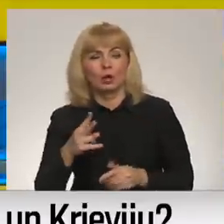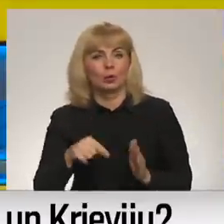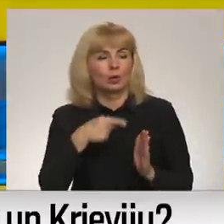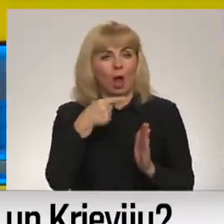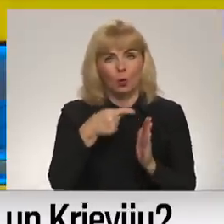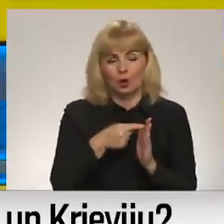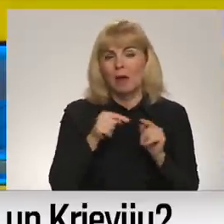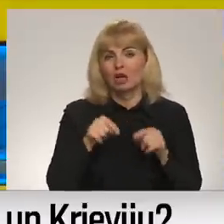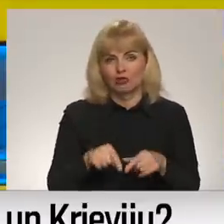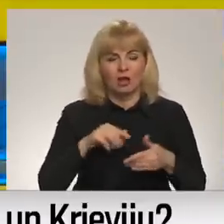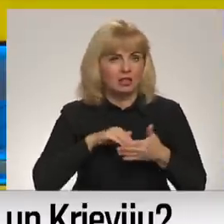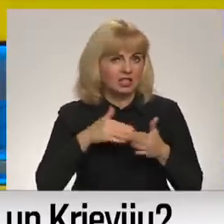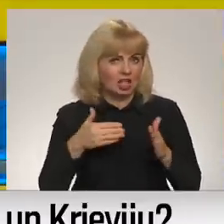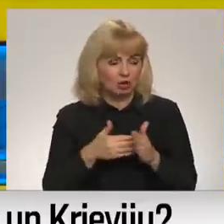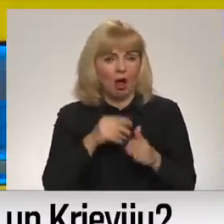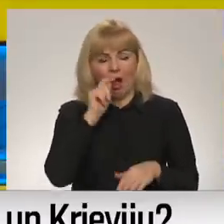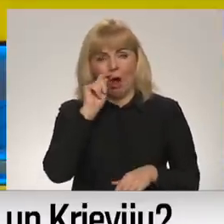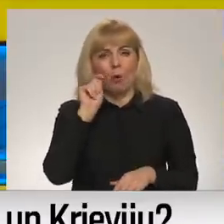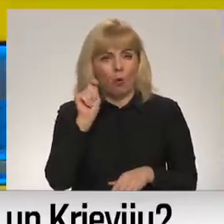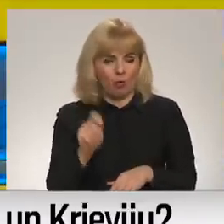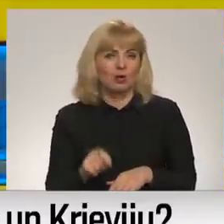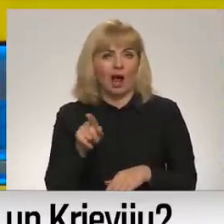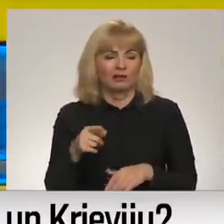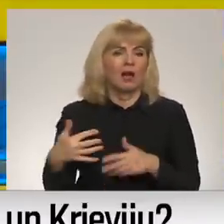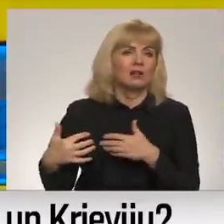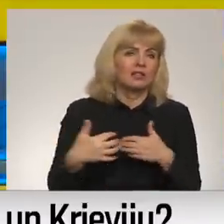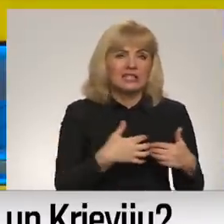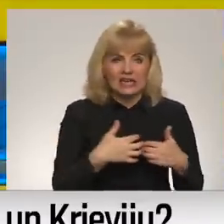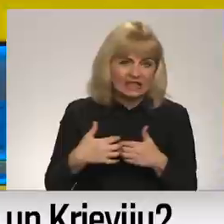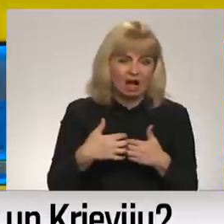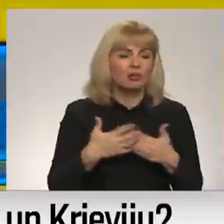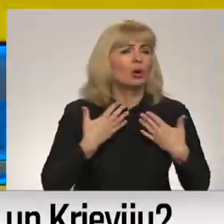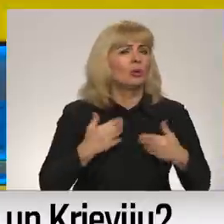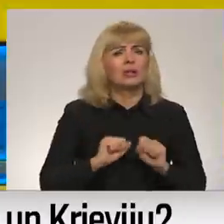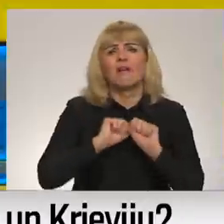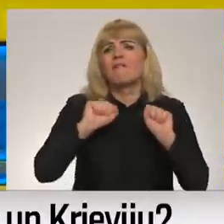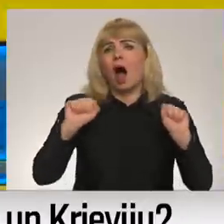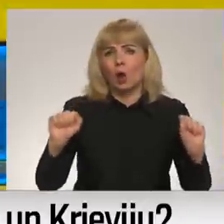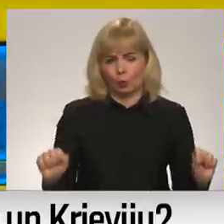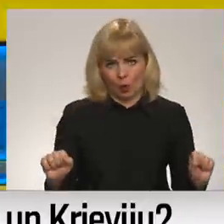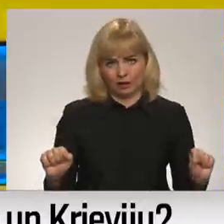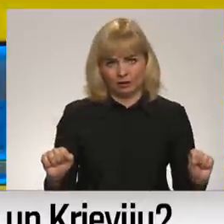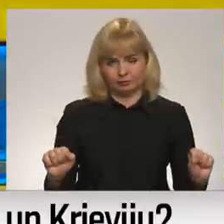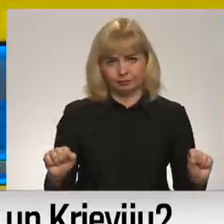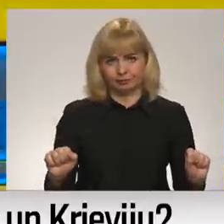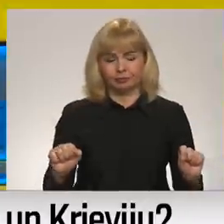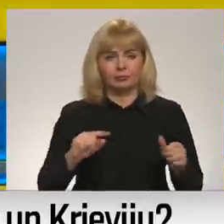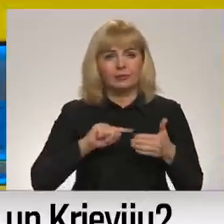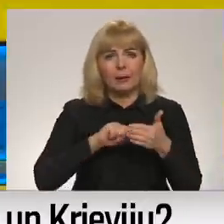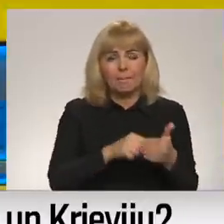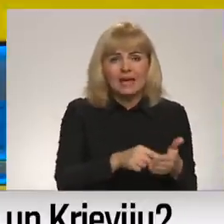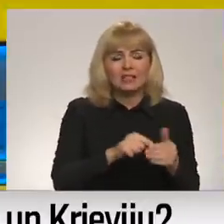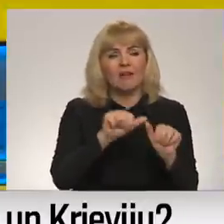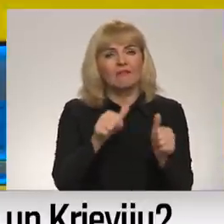jautājumu šajā situācijā, kur Ukraina cīnās, ļoti varonīgi cīnās, piespiest kaut kādiem